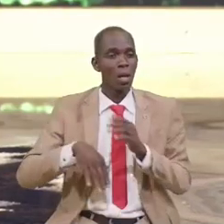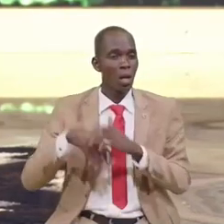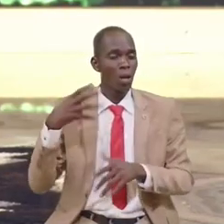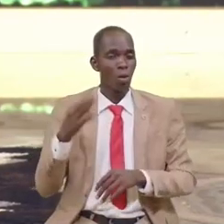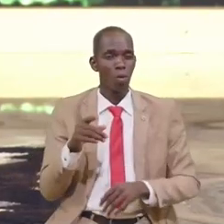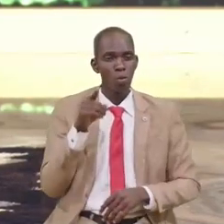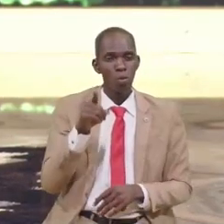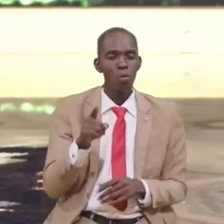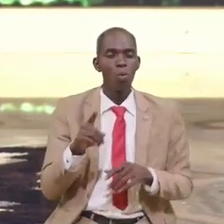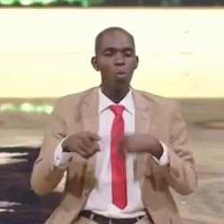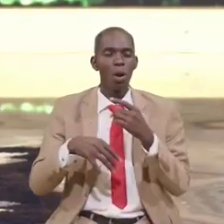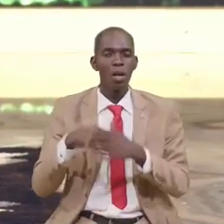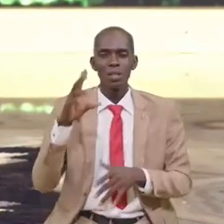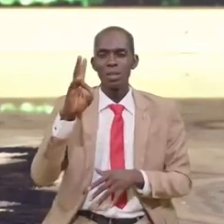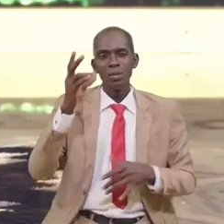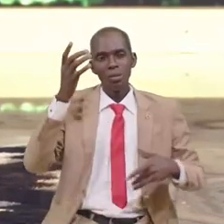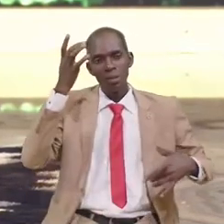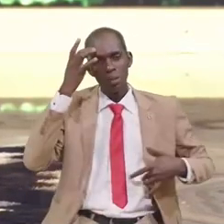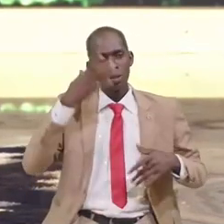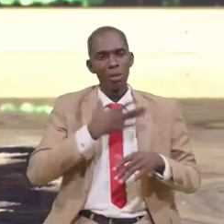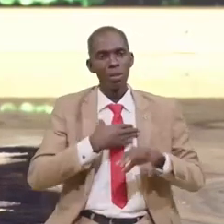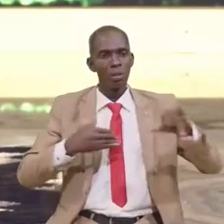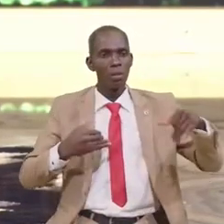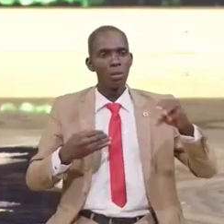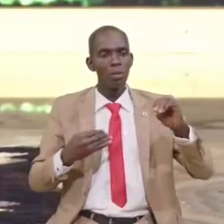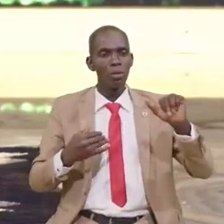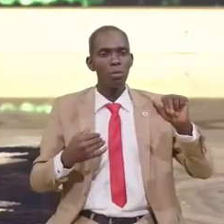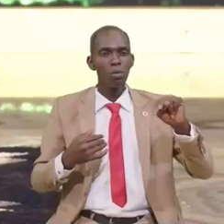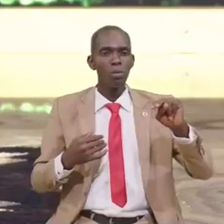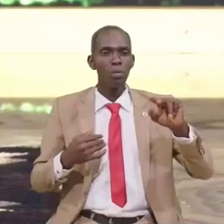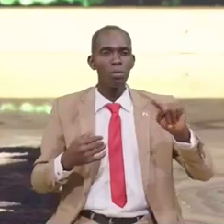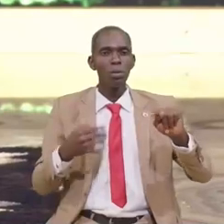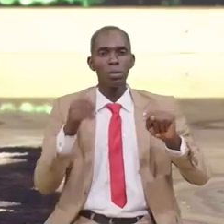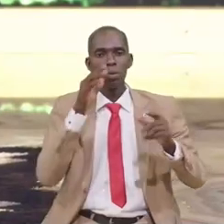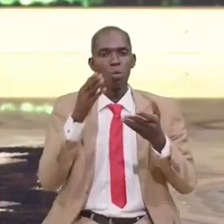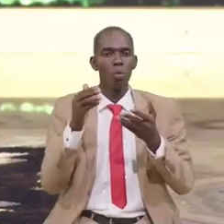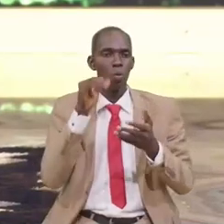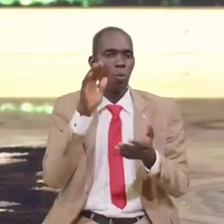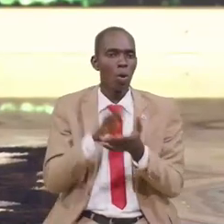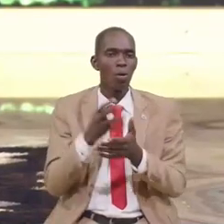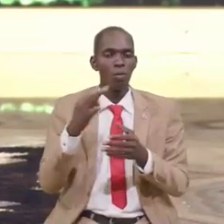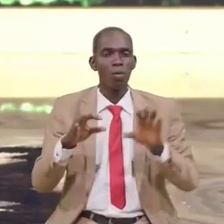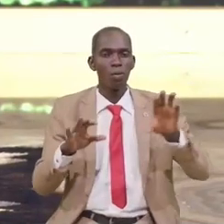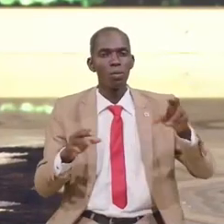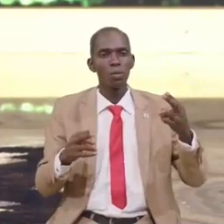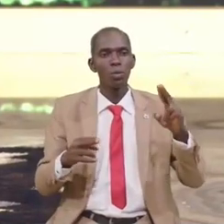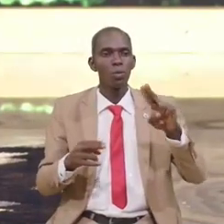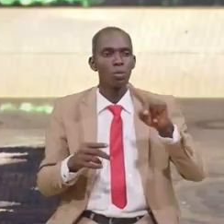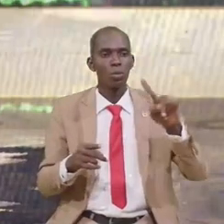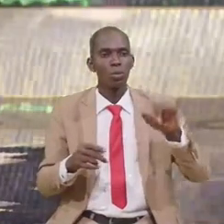démons, Jeanne, femme de Chuza, intendant d'Hérode,